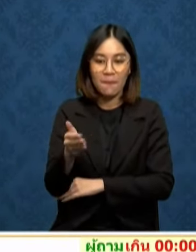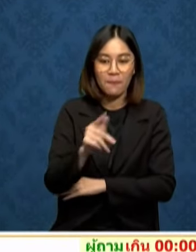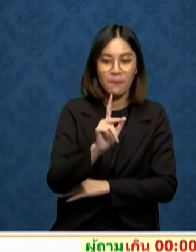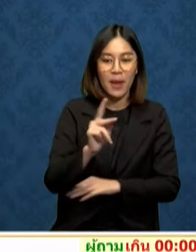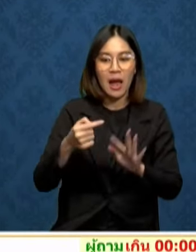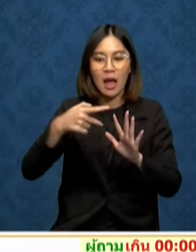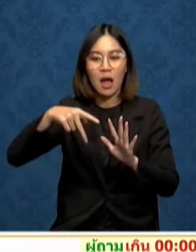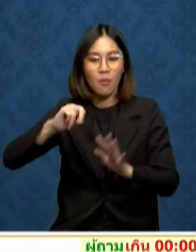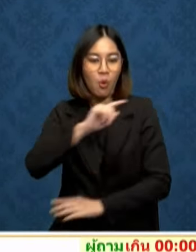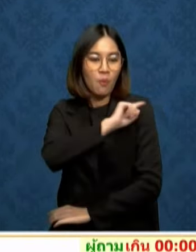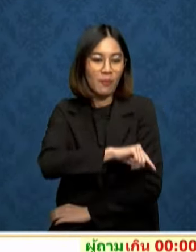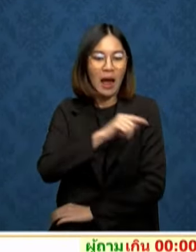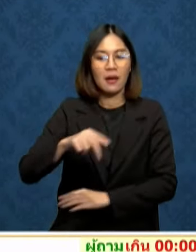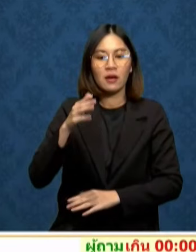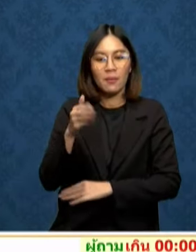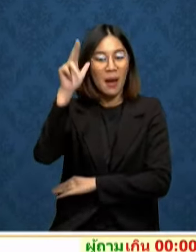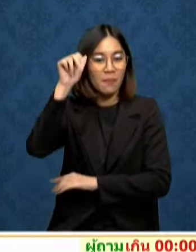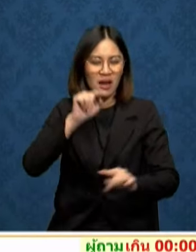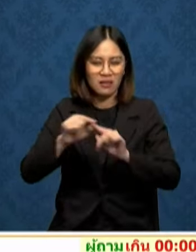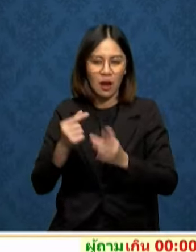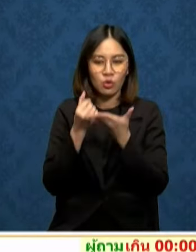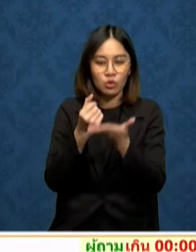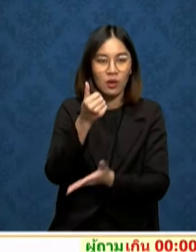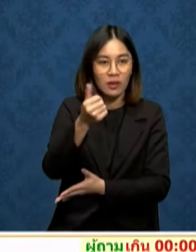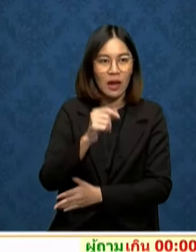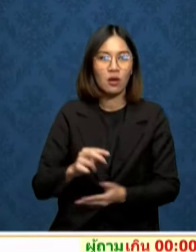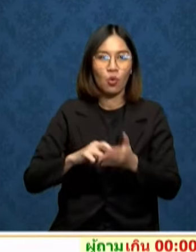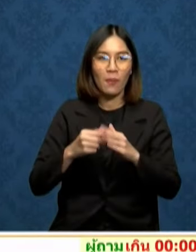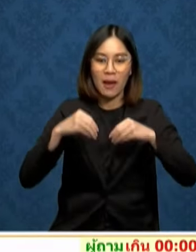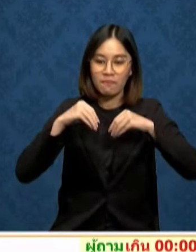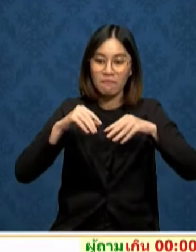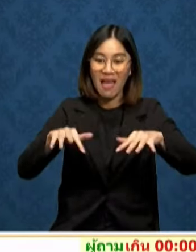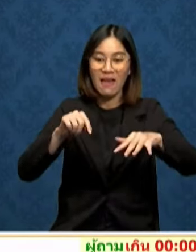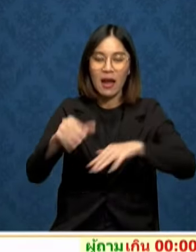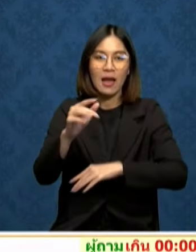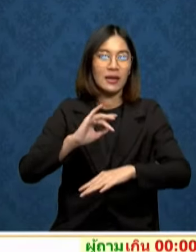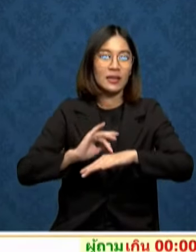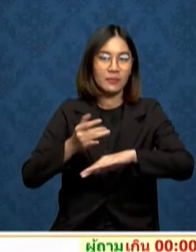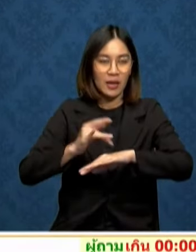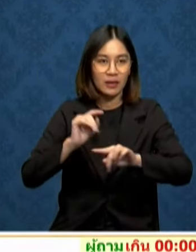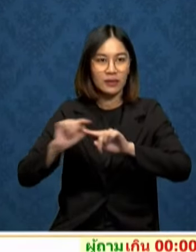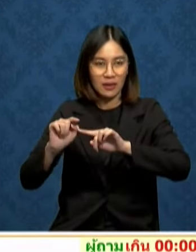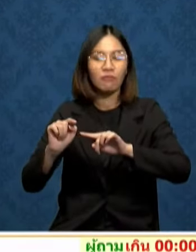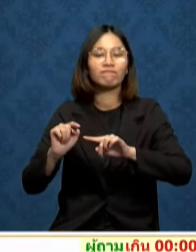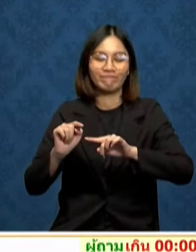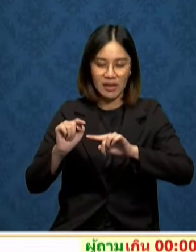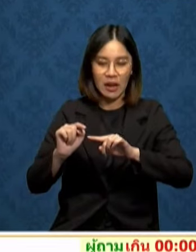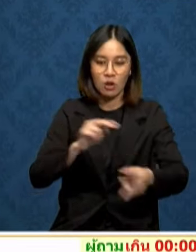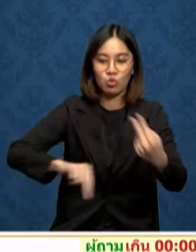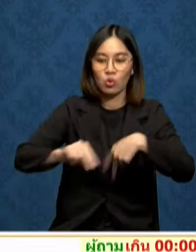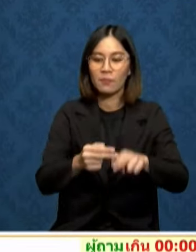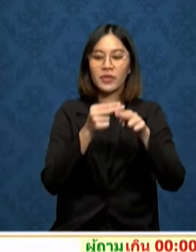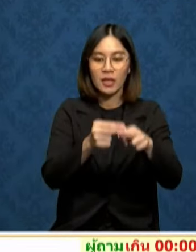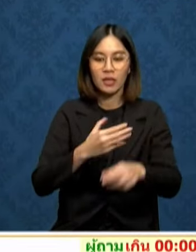าวปลาอีกงปลาม้าเนี่ยมันก็ช่วยอีกมิตินึงนะครับก็คือปล่อยให้ธรรมชาติเนี่ยมันทำลายกันเองนะครับซึ่ง